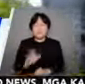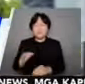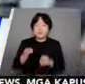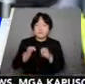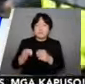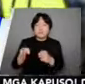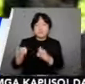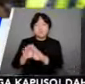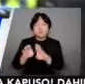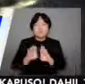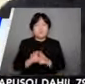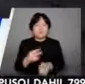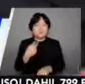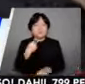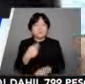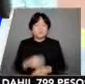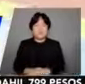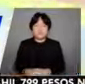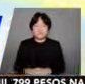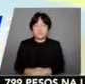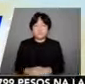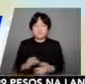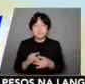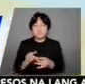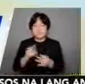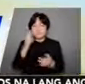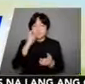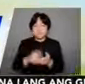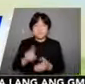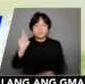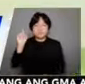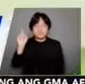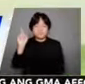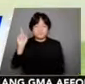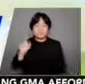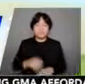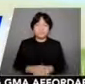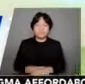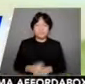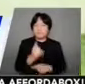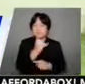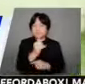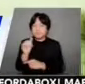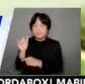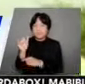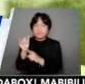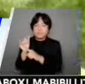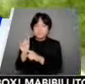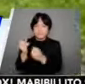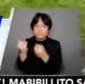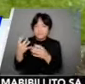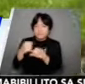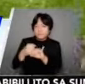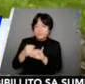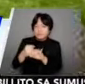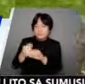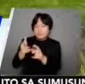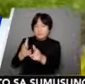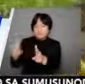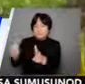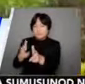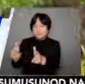Raffy ano Etong bahagi naman ng Quezon Avenue Ayan Raffy nakikita niyo Puro jeep na yan pero hindi po yan Lahat ay